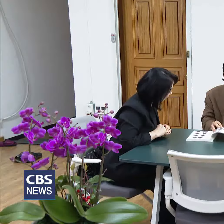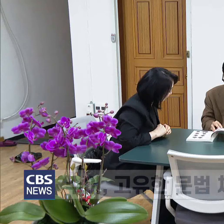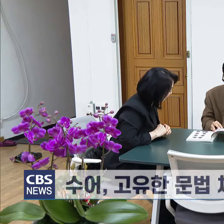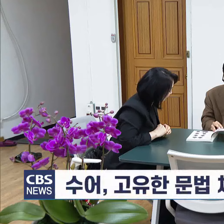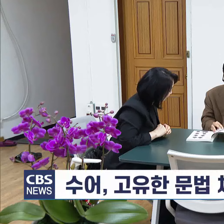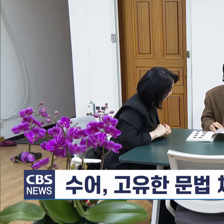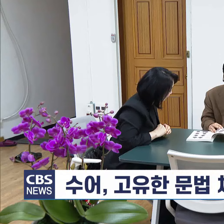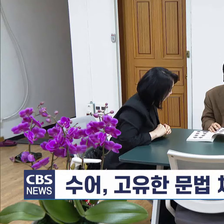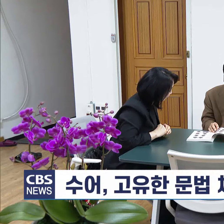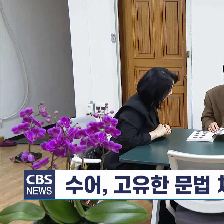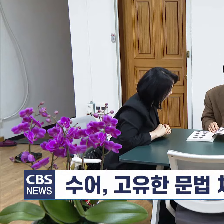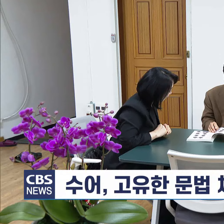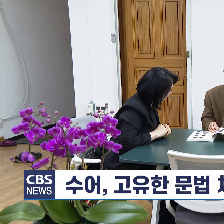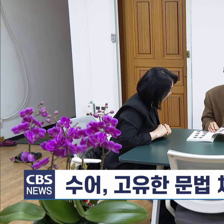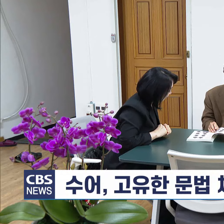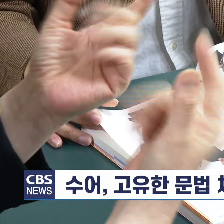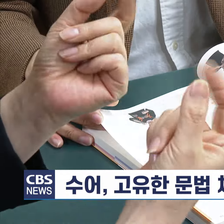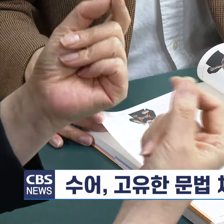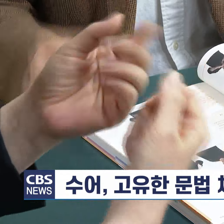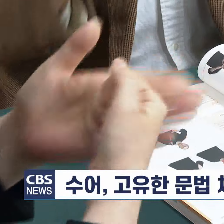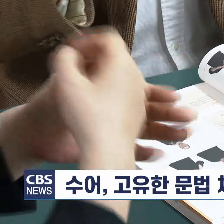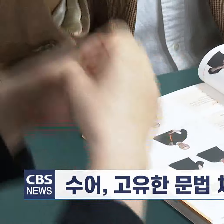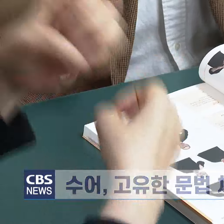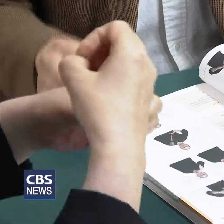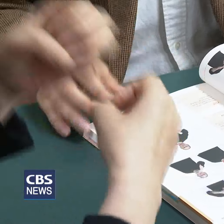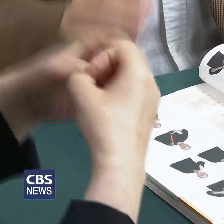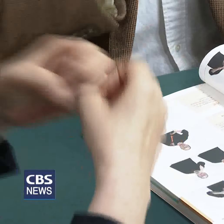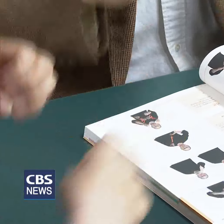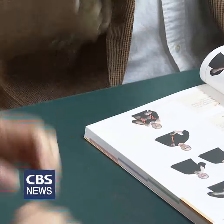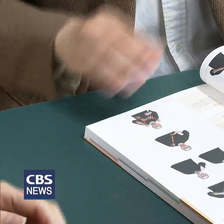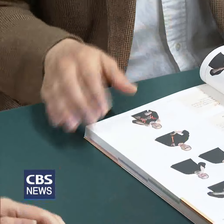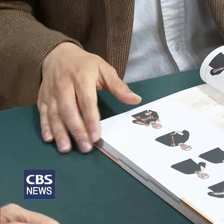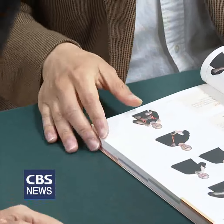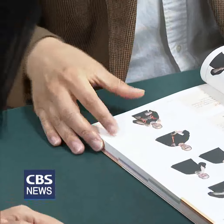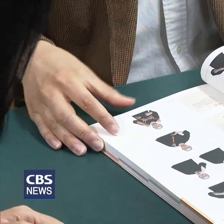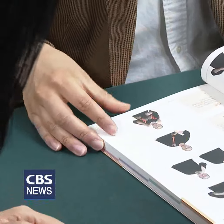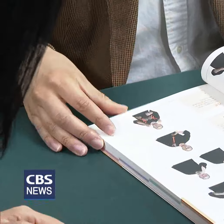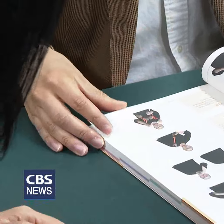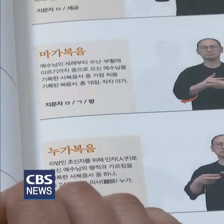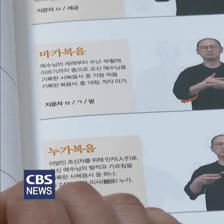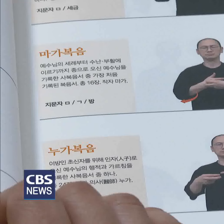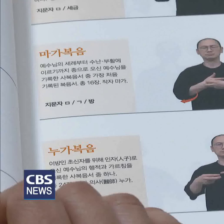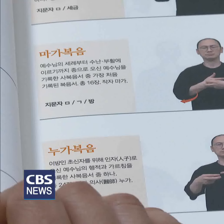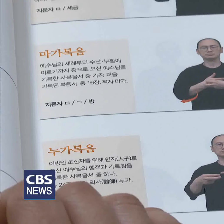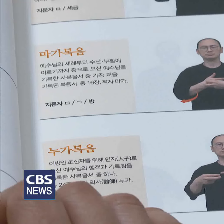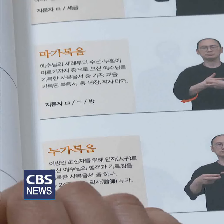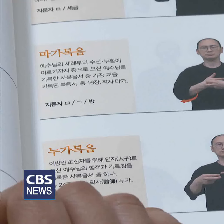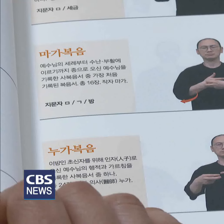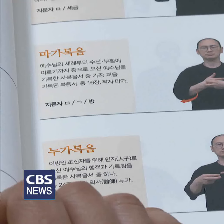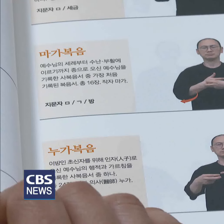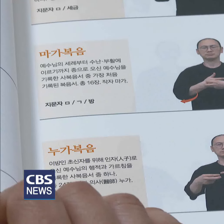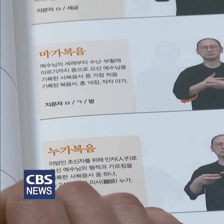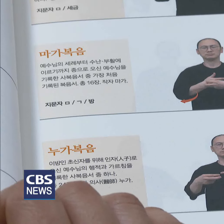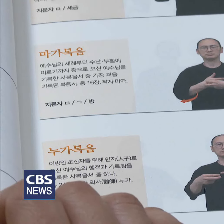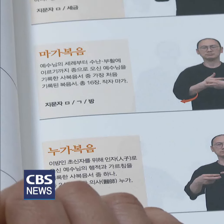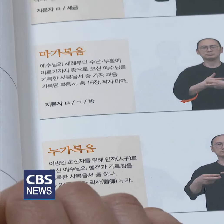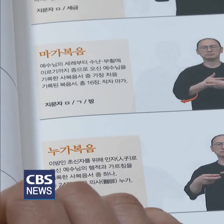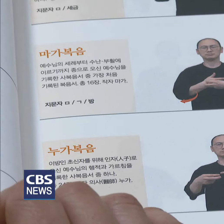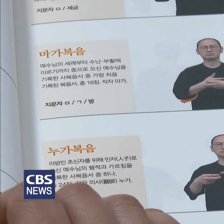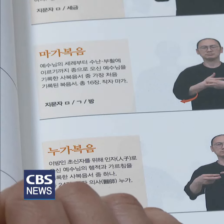문법과 어휘를 가지고 있는 시각중심의 언어입니다. 즉 청각장애인들에게 음성중심의 한국어는